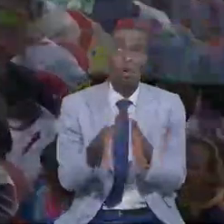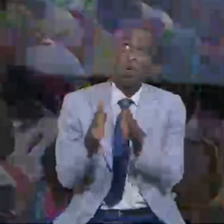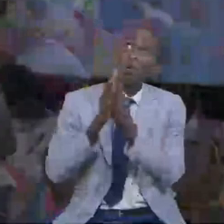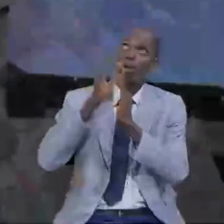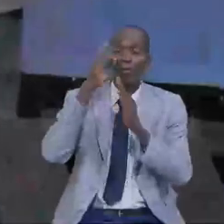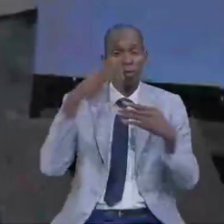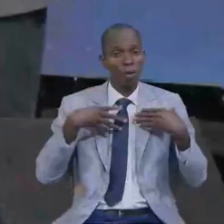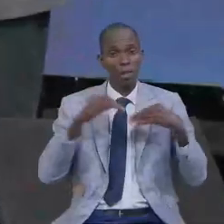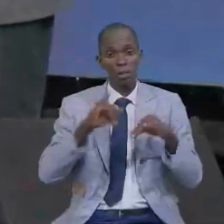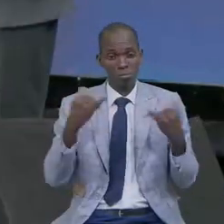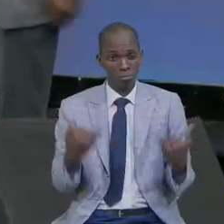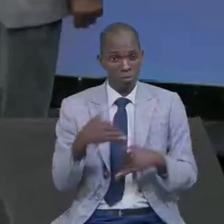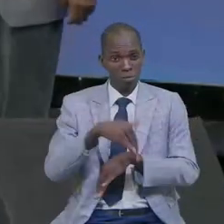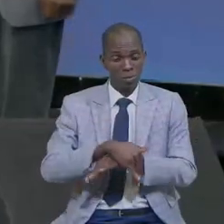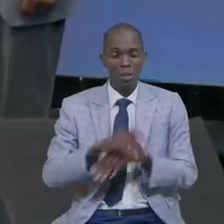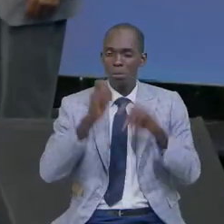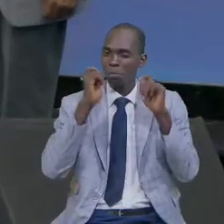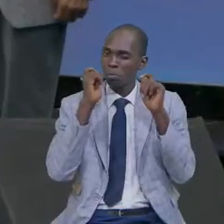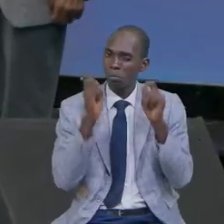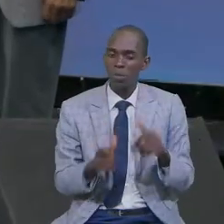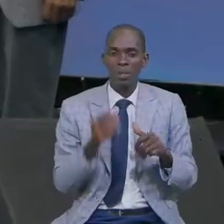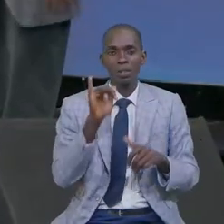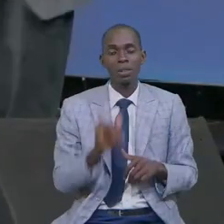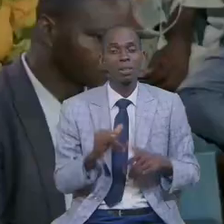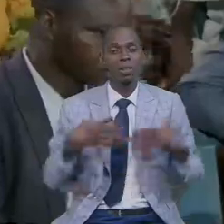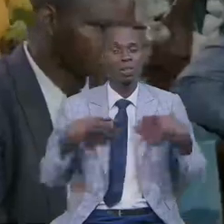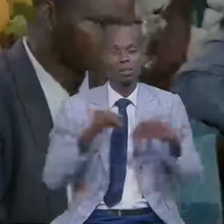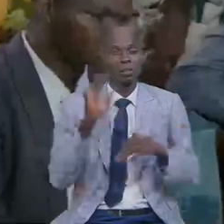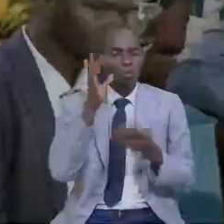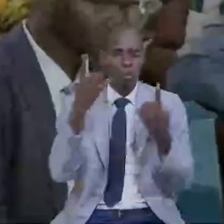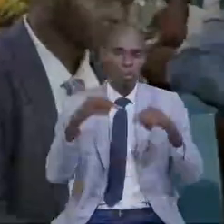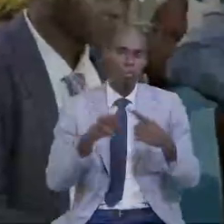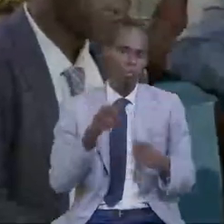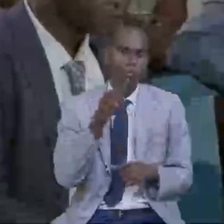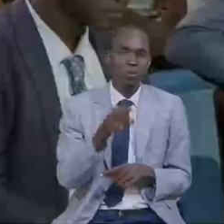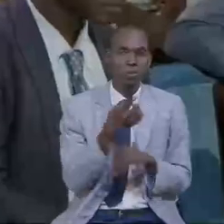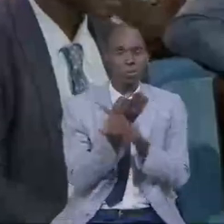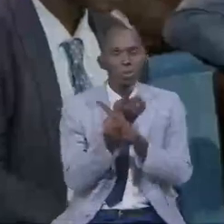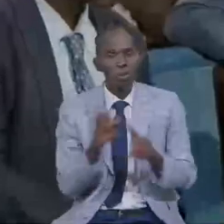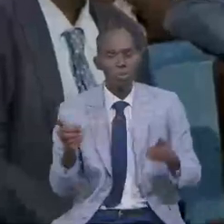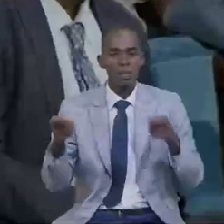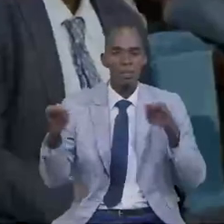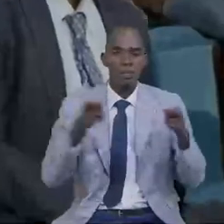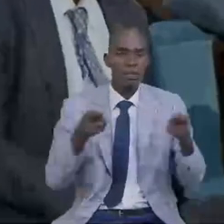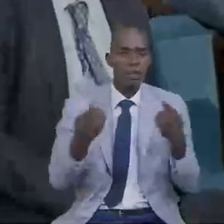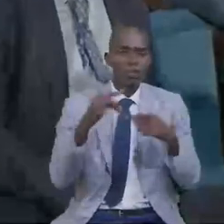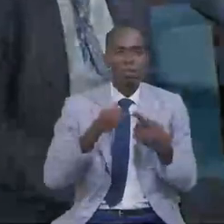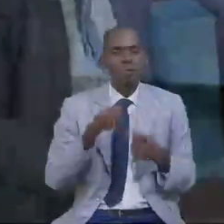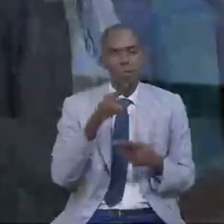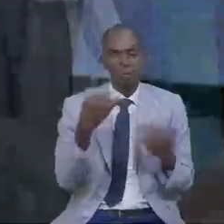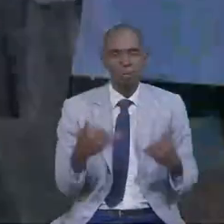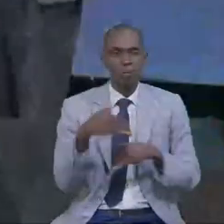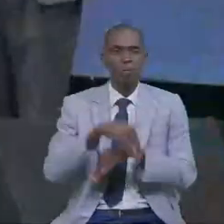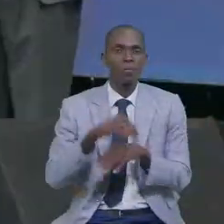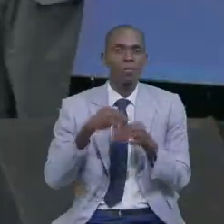aujourd'hui, instantanément, la guérison vous parviendra. La délivrance, la domination vous parviendront ce soir au